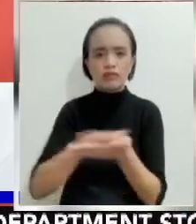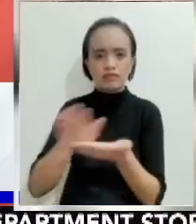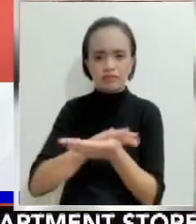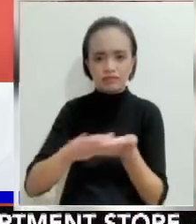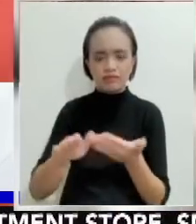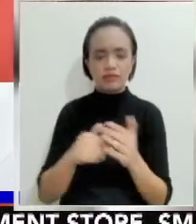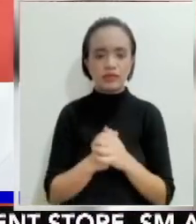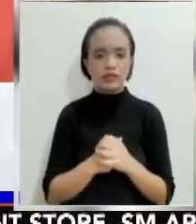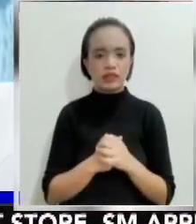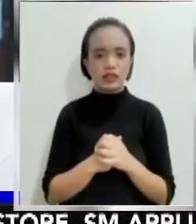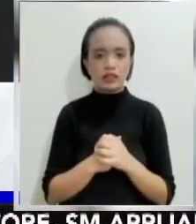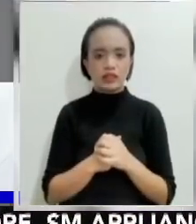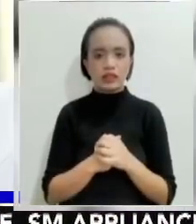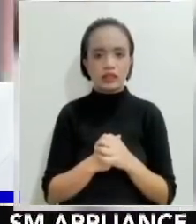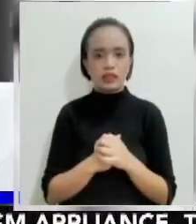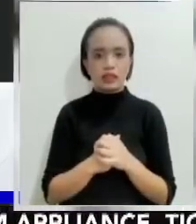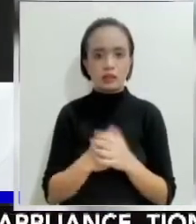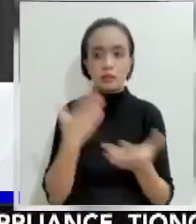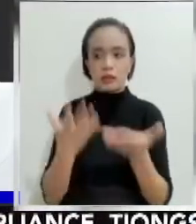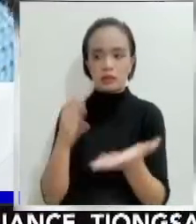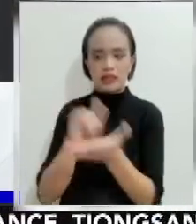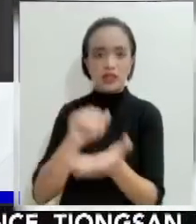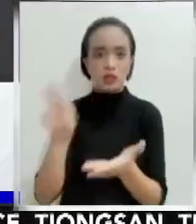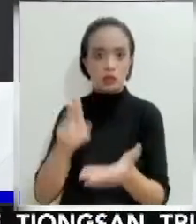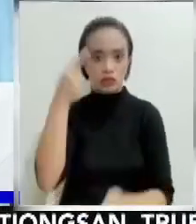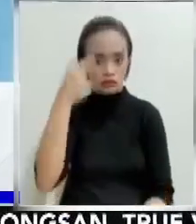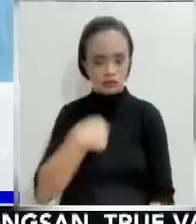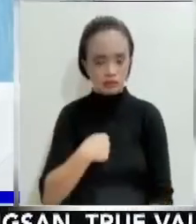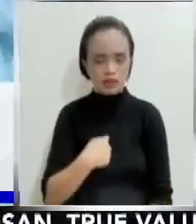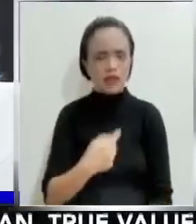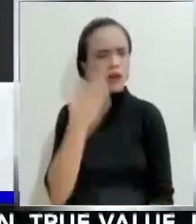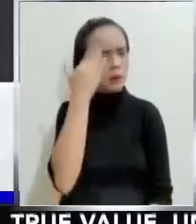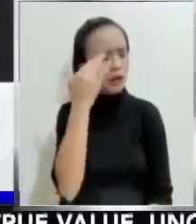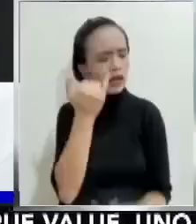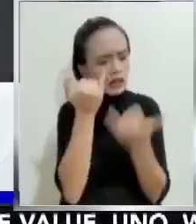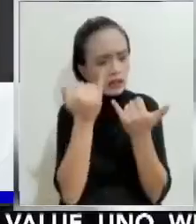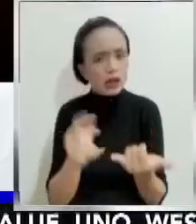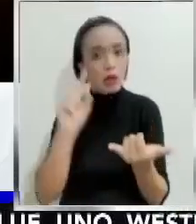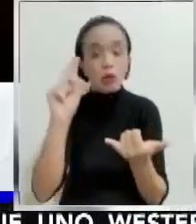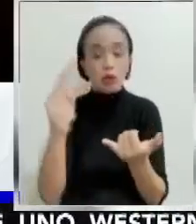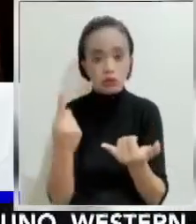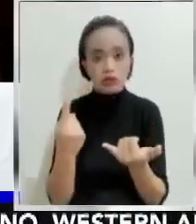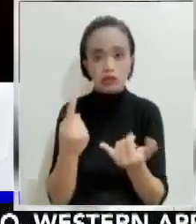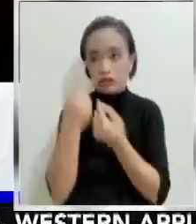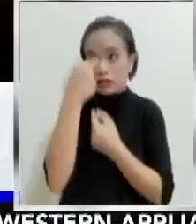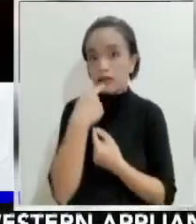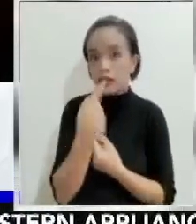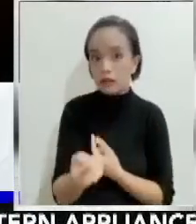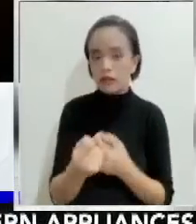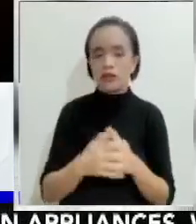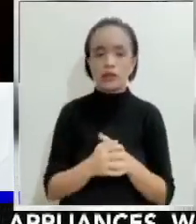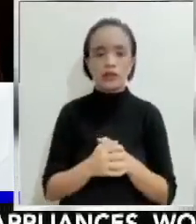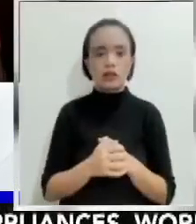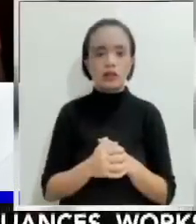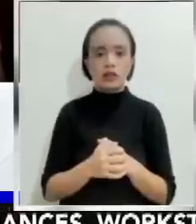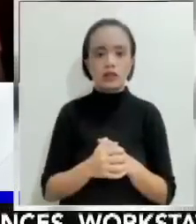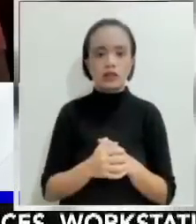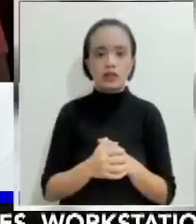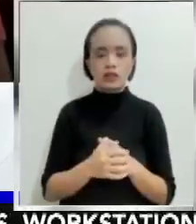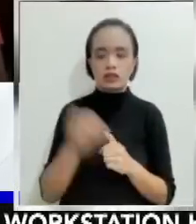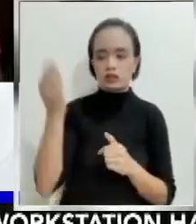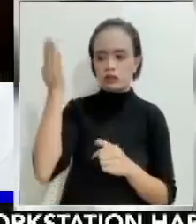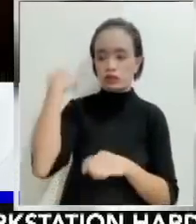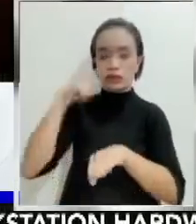baka ito yung gamitin sa akin. Nang tanungin kung bakit ngayon lang siya naging handa na sabihin ang lahat. Alam naman natin, ang panahon nila bantag,